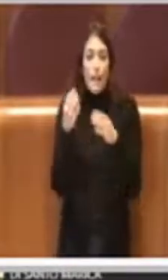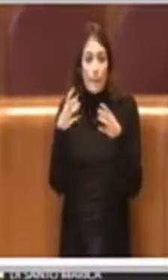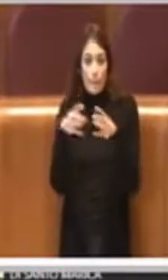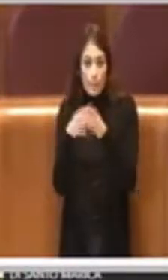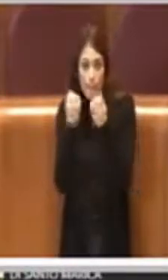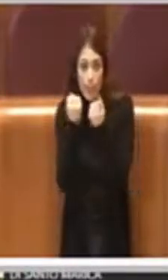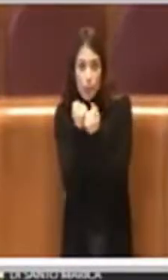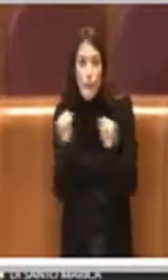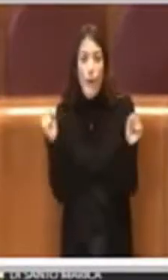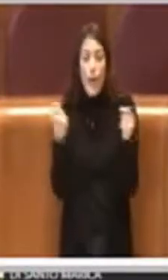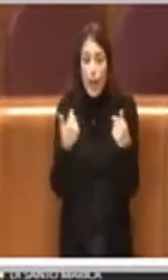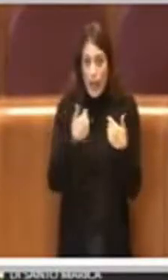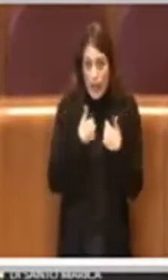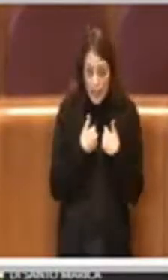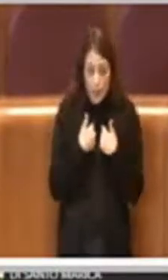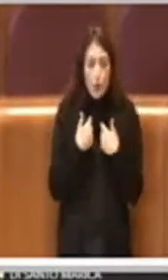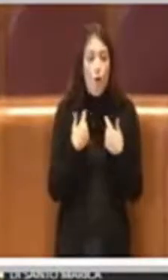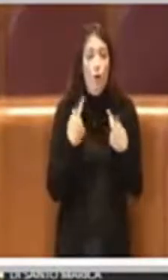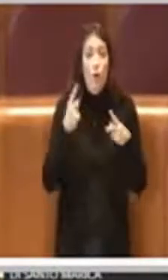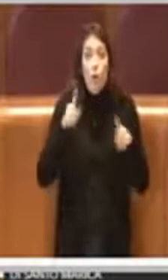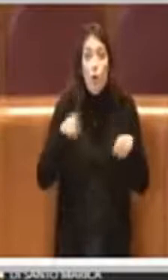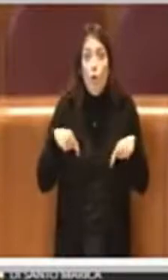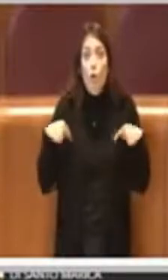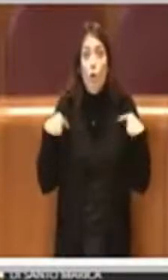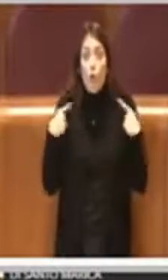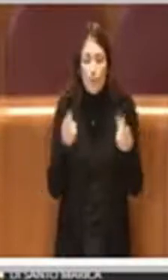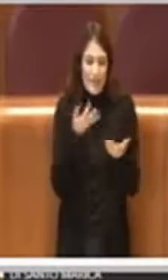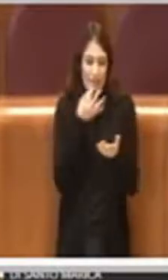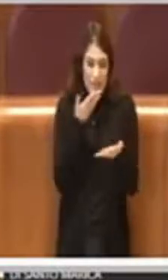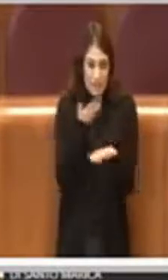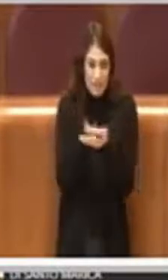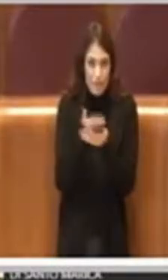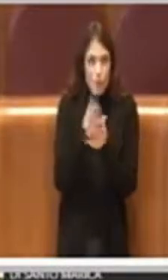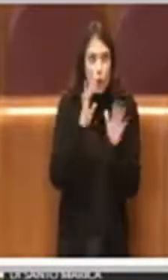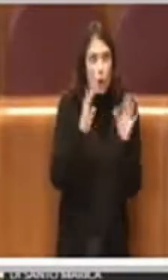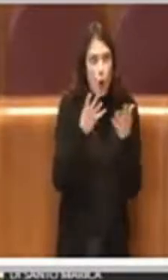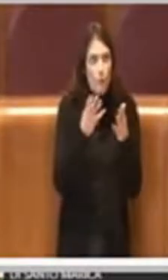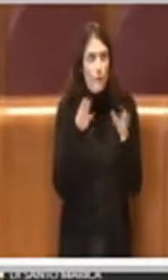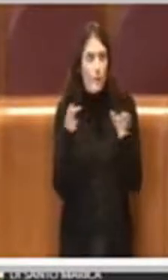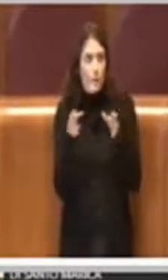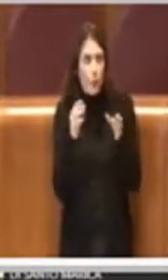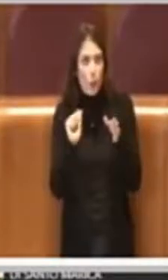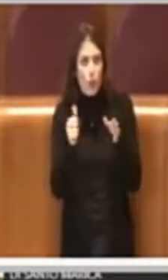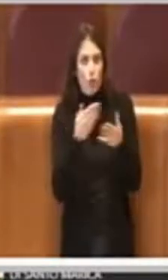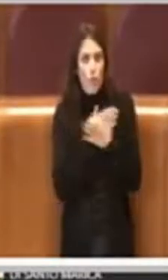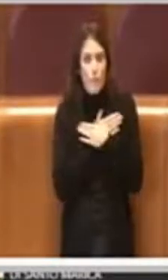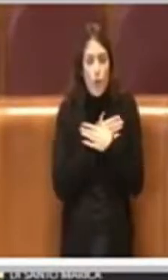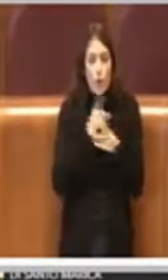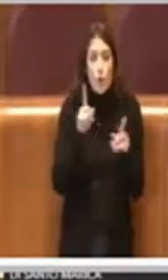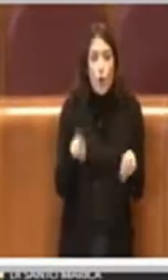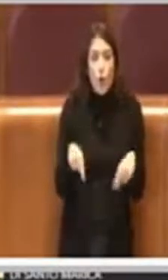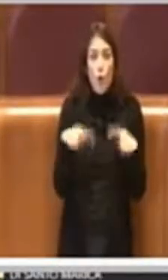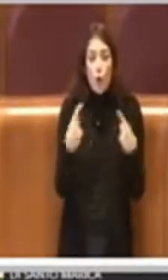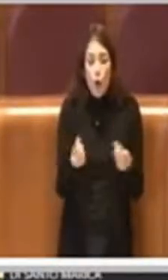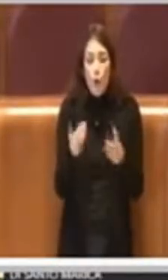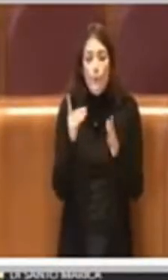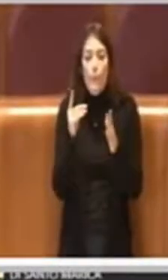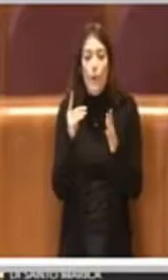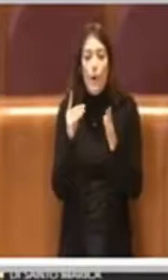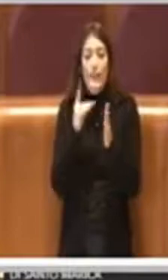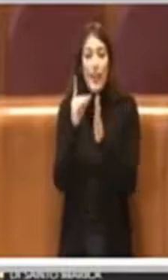E successivamente, quindi queste proposte sono state presentate tra il 9 e l'11 maggio, successivamente la delibera di